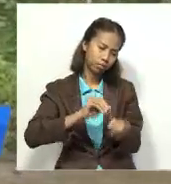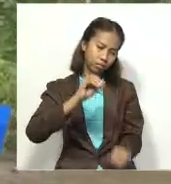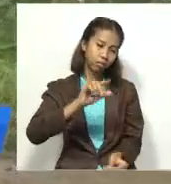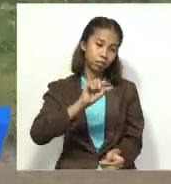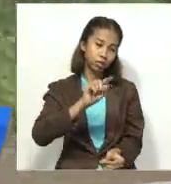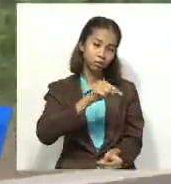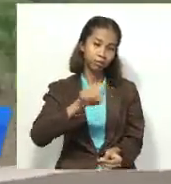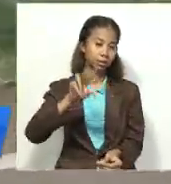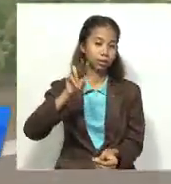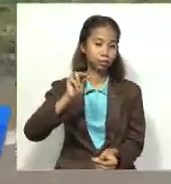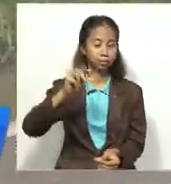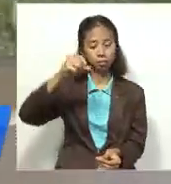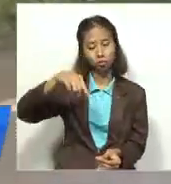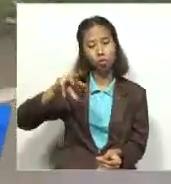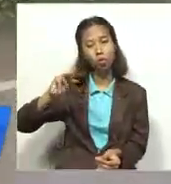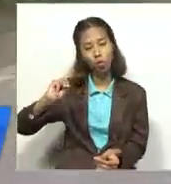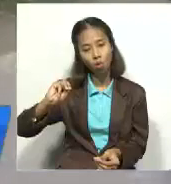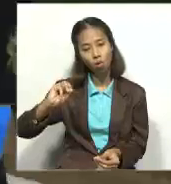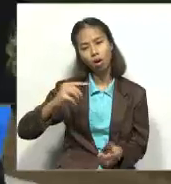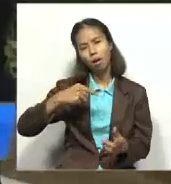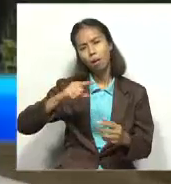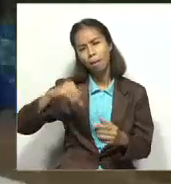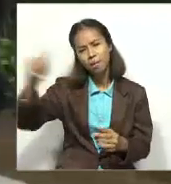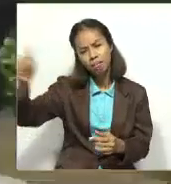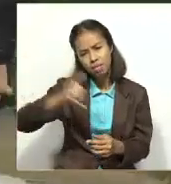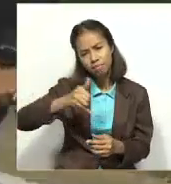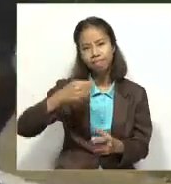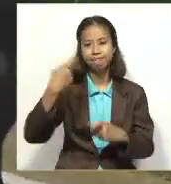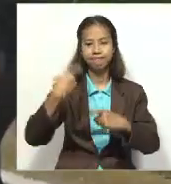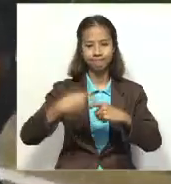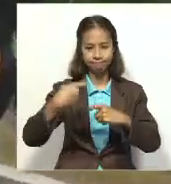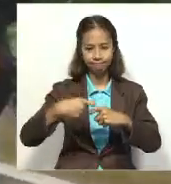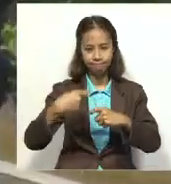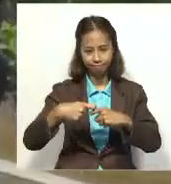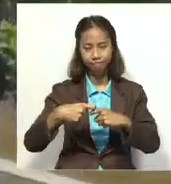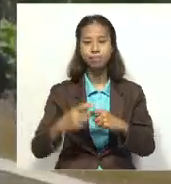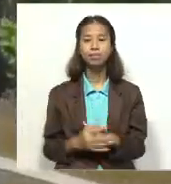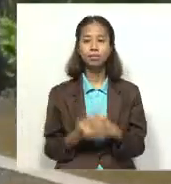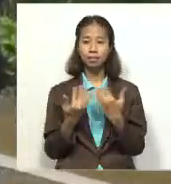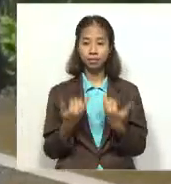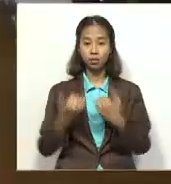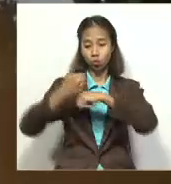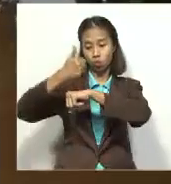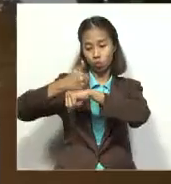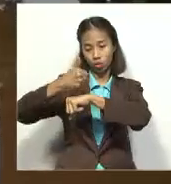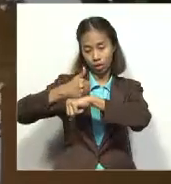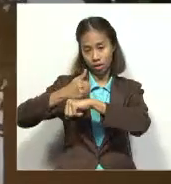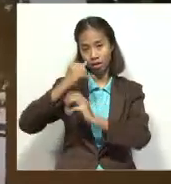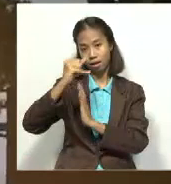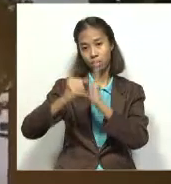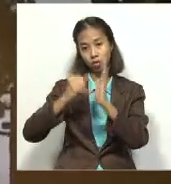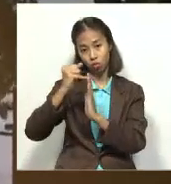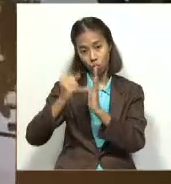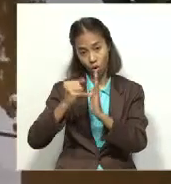ถึง30เซนติเมตรทำให้การสัญจรเนี่ยยากลำบากทีเดียวค่ะซึ่งท่านผู้ว่าราชการจังหวัดเชียงรายนะคะคุณประจนปรั